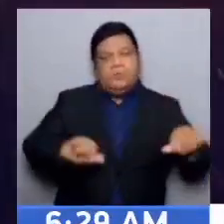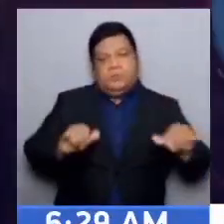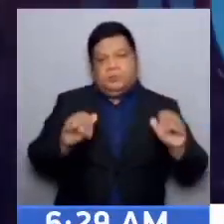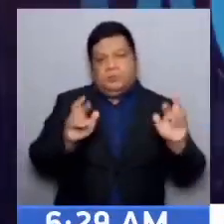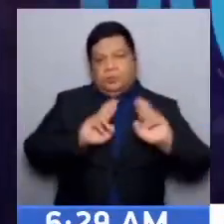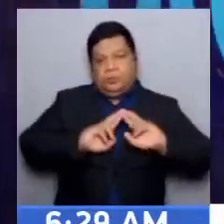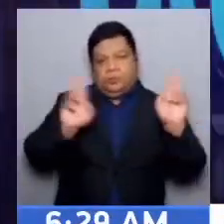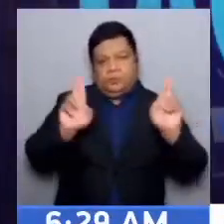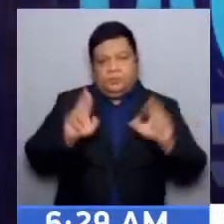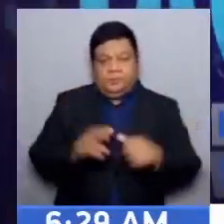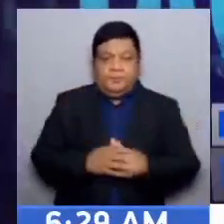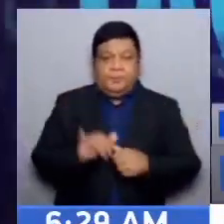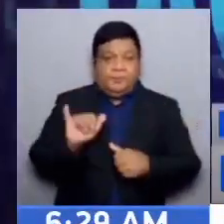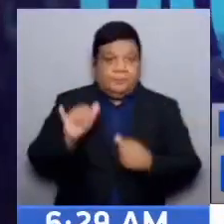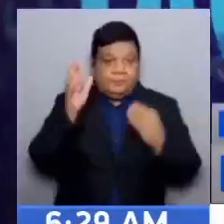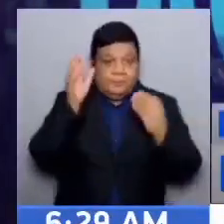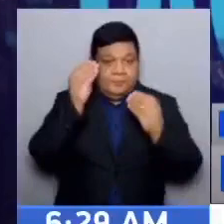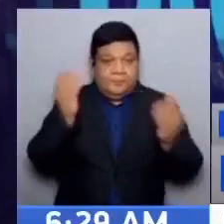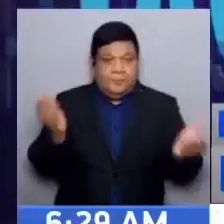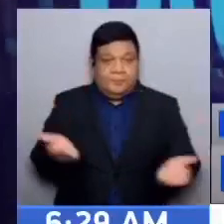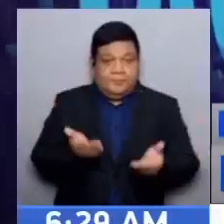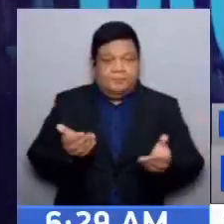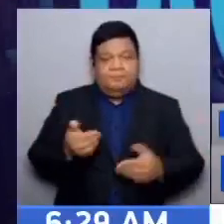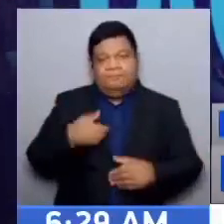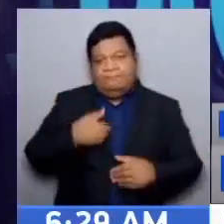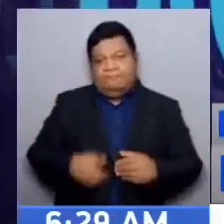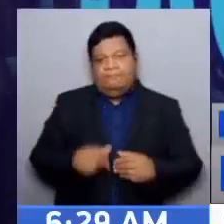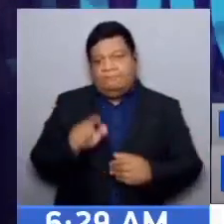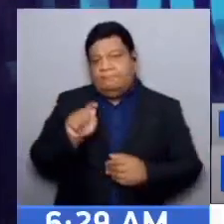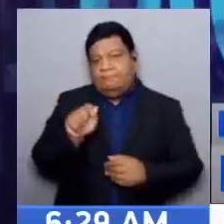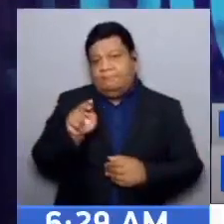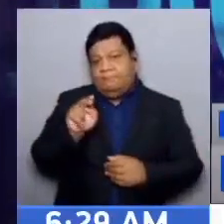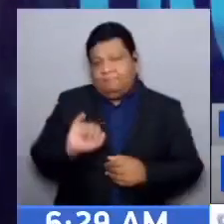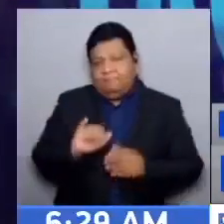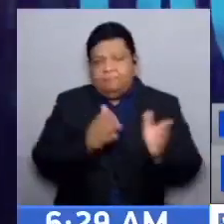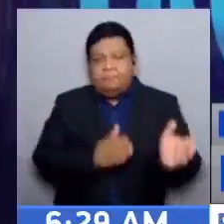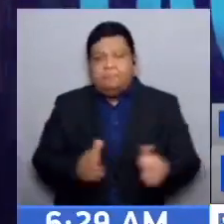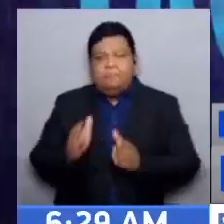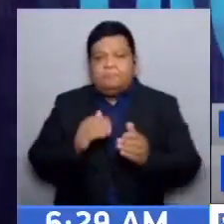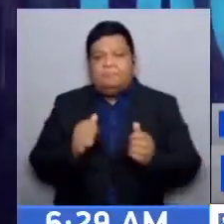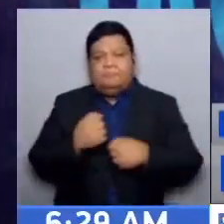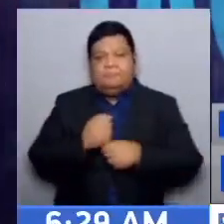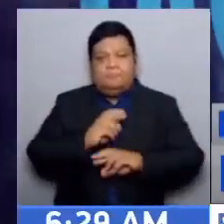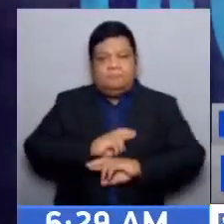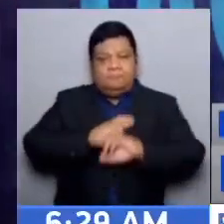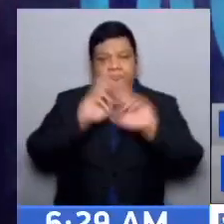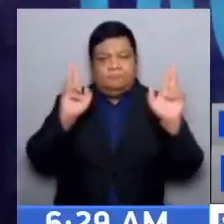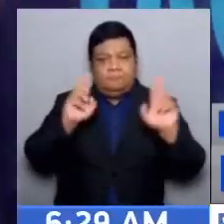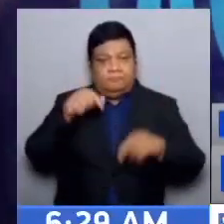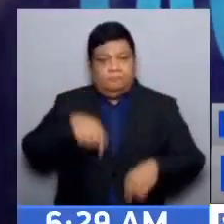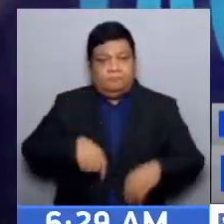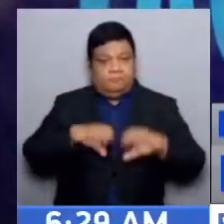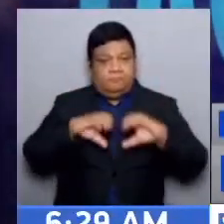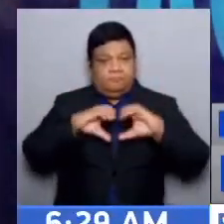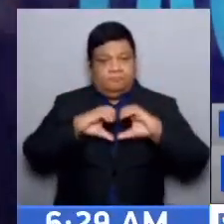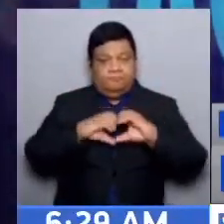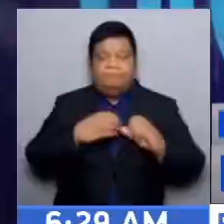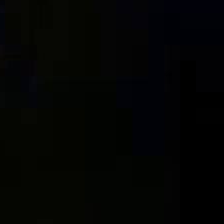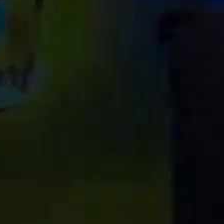sa GMA Weather. Ako po si Nathaniel Cruz, magplano para sigurado. I am ready. Serbisyong totoo ng GMA News.